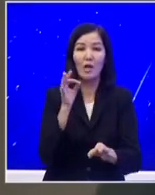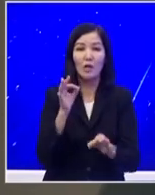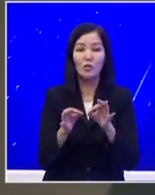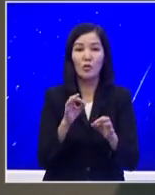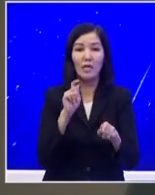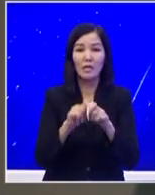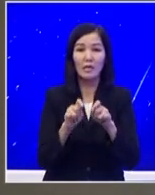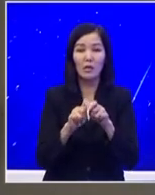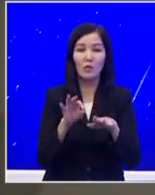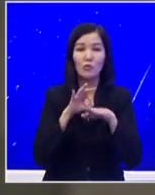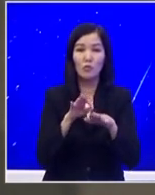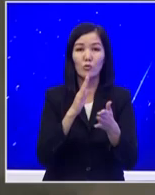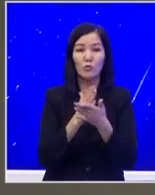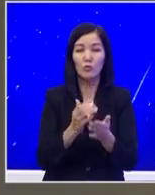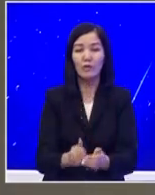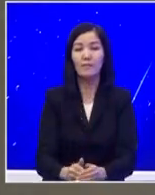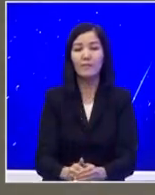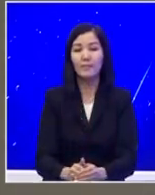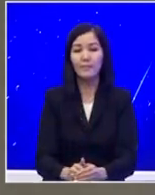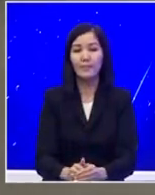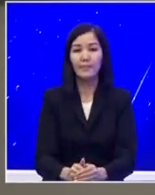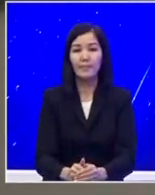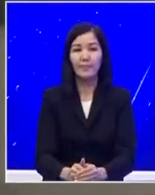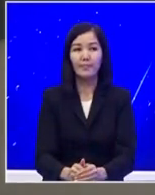алды тергеу жұмыстары жүргізілуде.